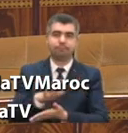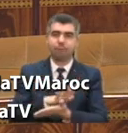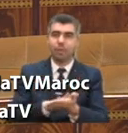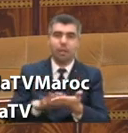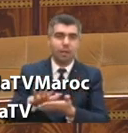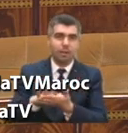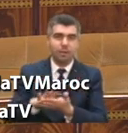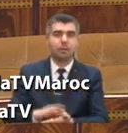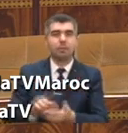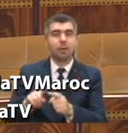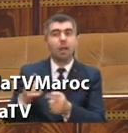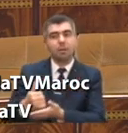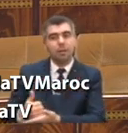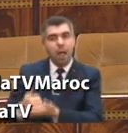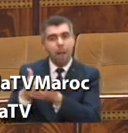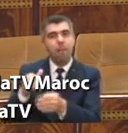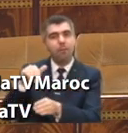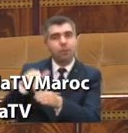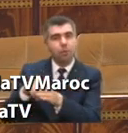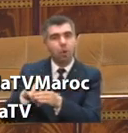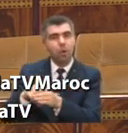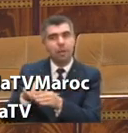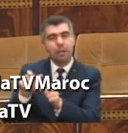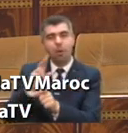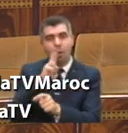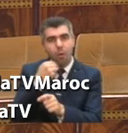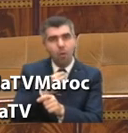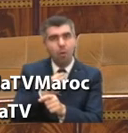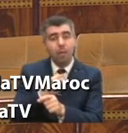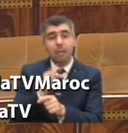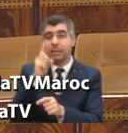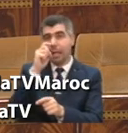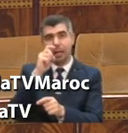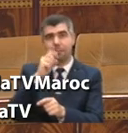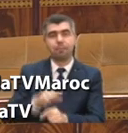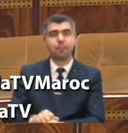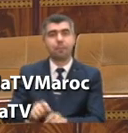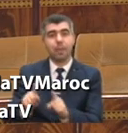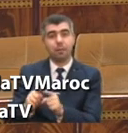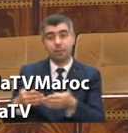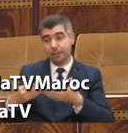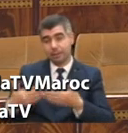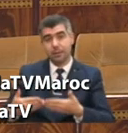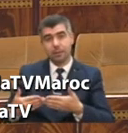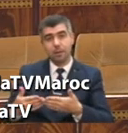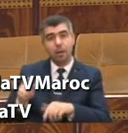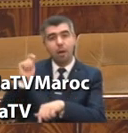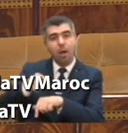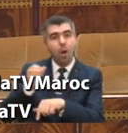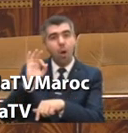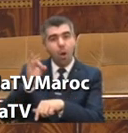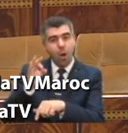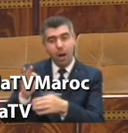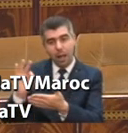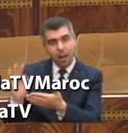كيعانيوا رغم الدعم ديال الدولة من الصندوق ديال جائحة كورونا، فهما مازال كيعانيوا، لأن هذا الموسم بالنسبة لهاد الصناع التقليديين موسم ديال